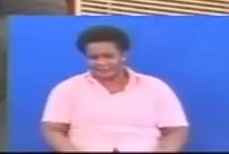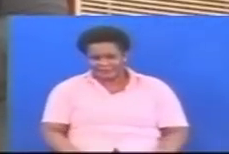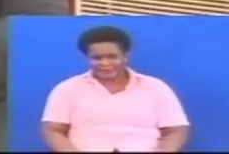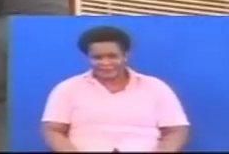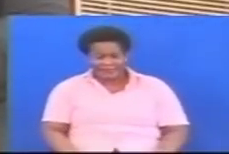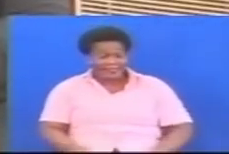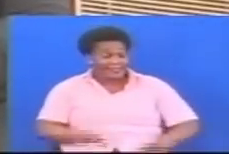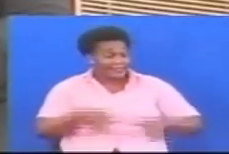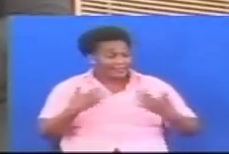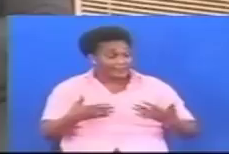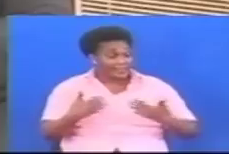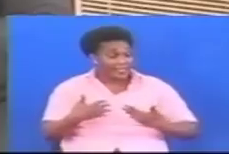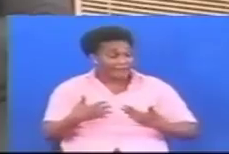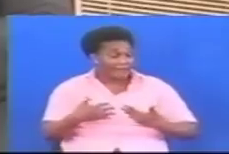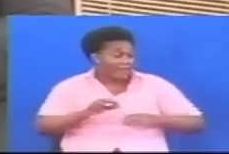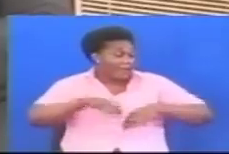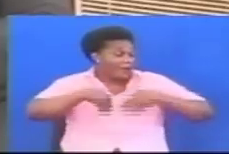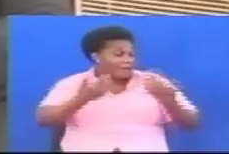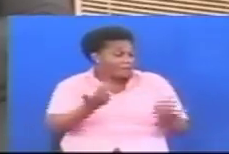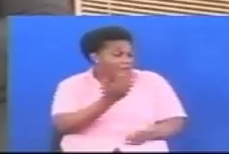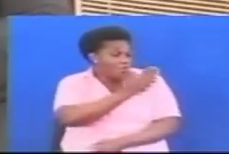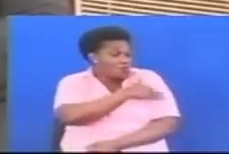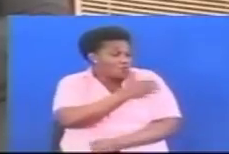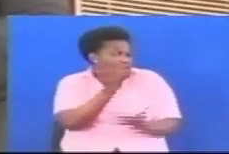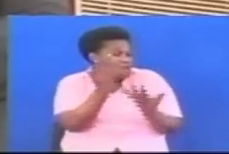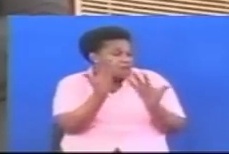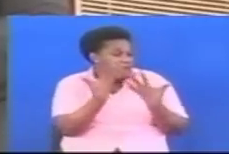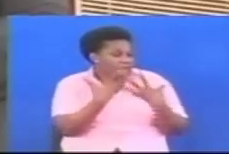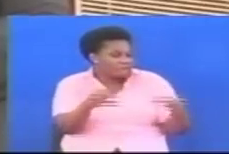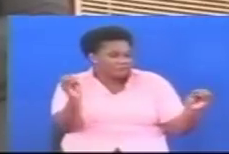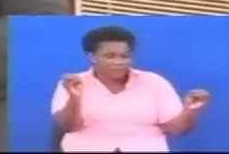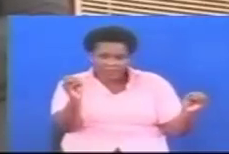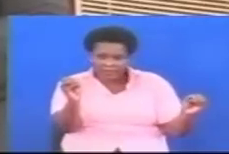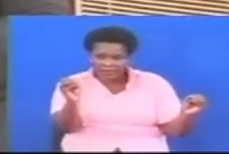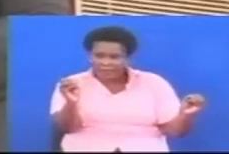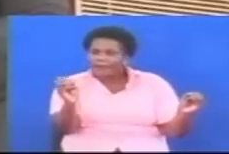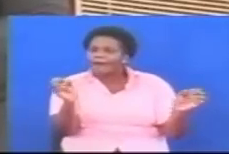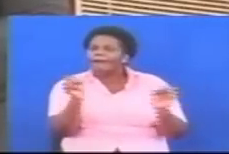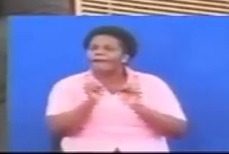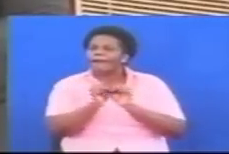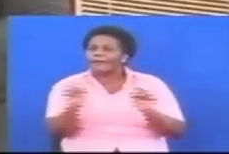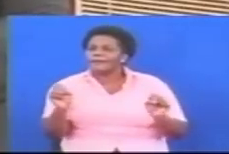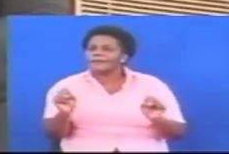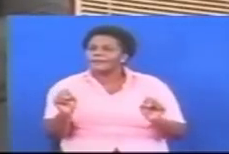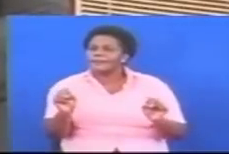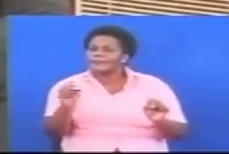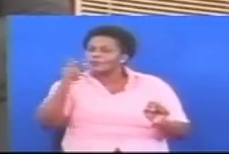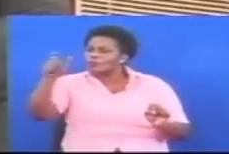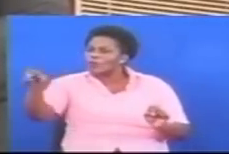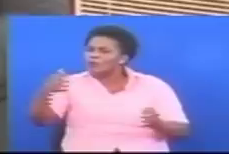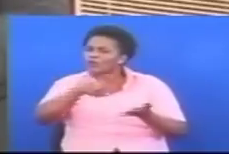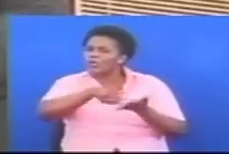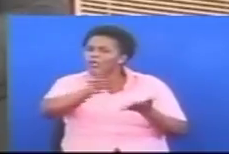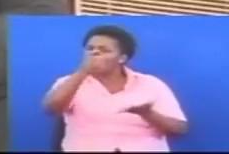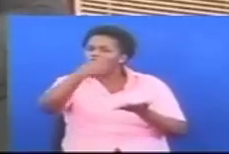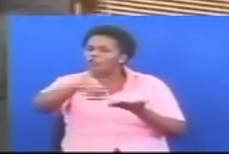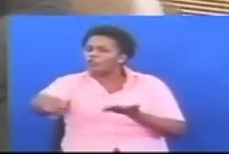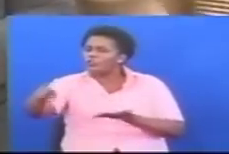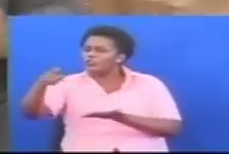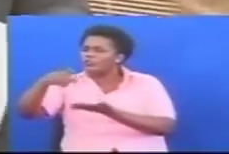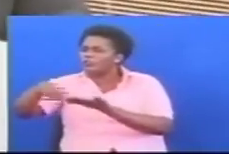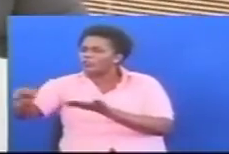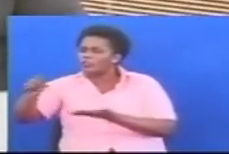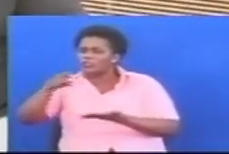huduma yoyote ya kijamii inayotolewa bure na serikali, achilia mbali ukweli kwamba kodi zinazotolewa na wananchi wenyewe ndio